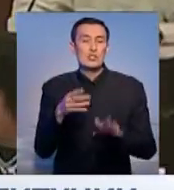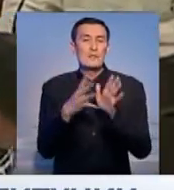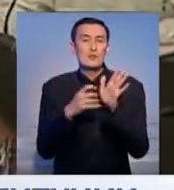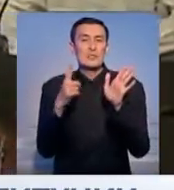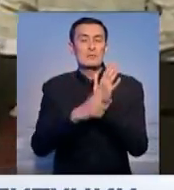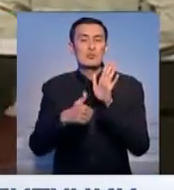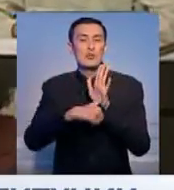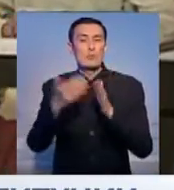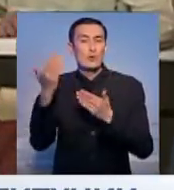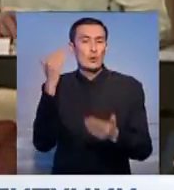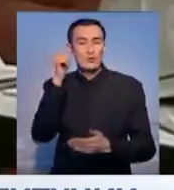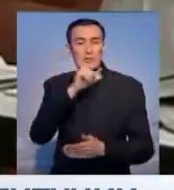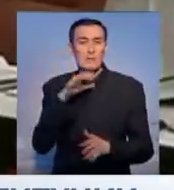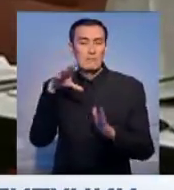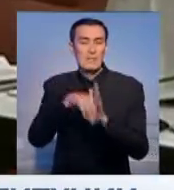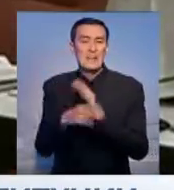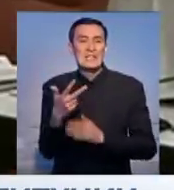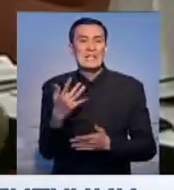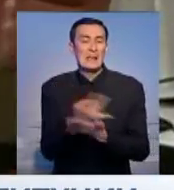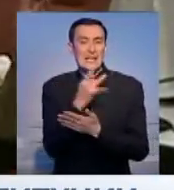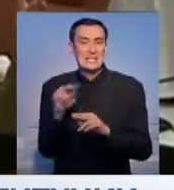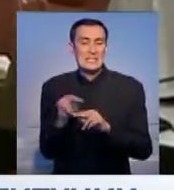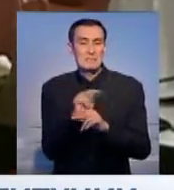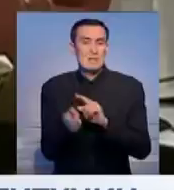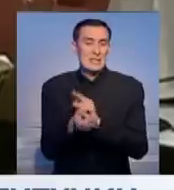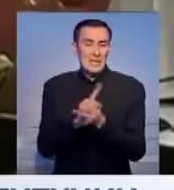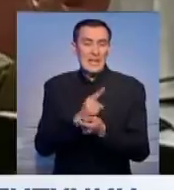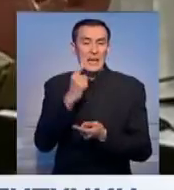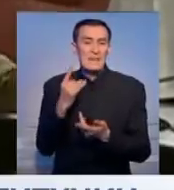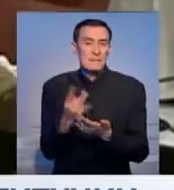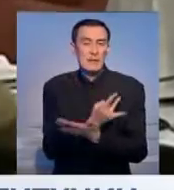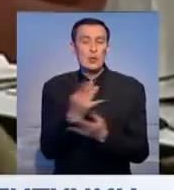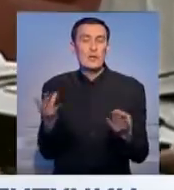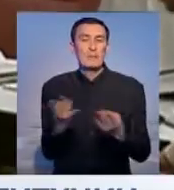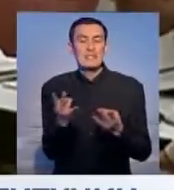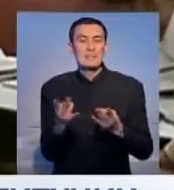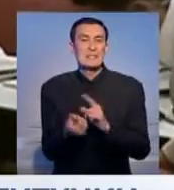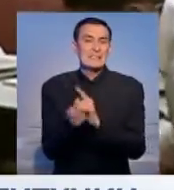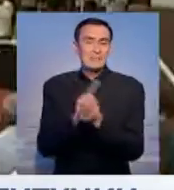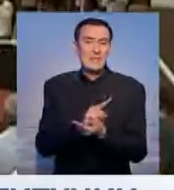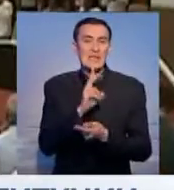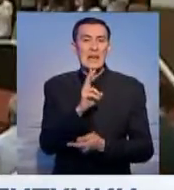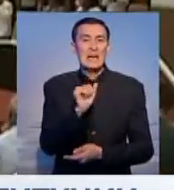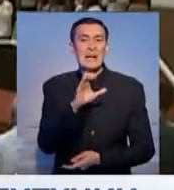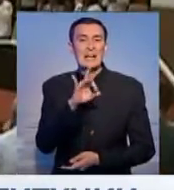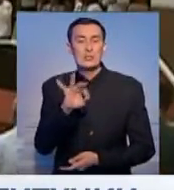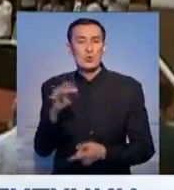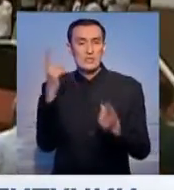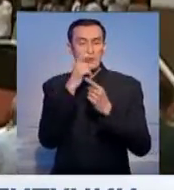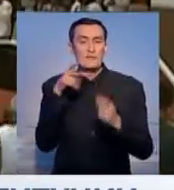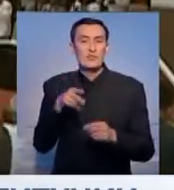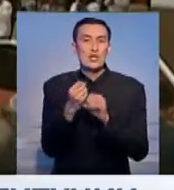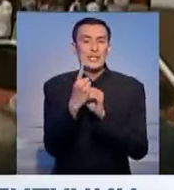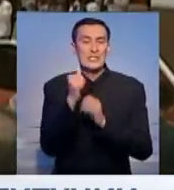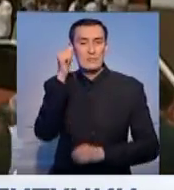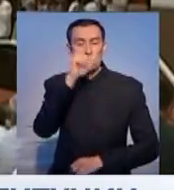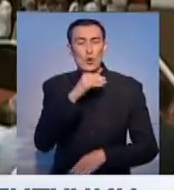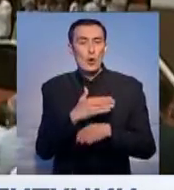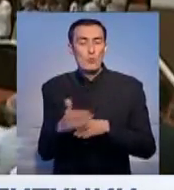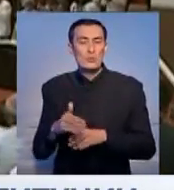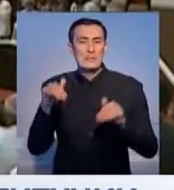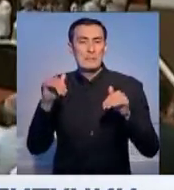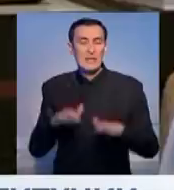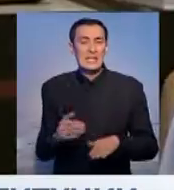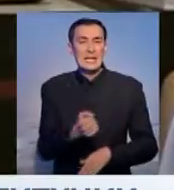1976 году. С тех пор в нее 3 вносились изменения. Впервые о необходимости изменений Кастро объявил в 2011 после